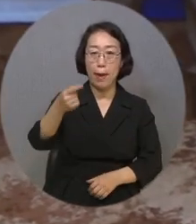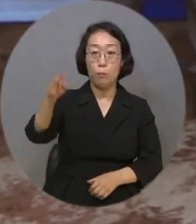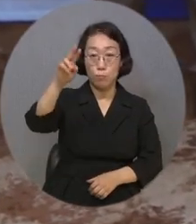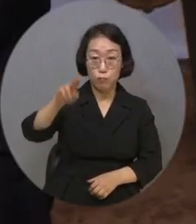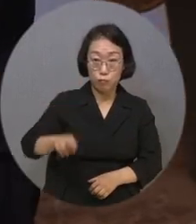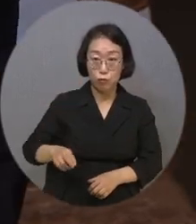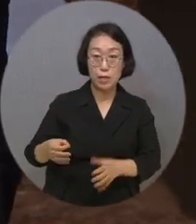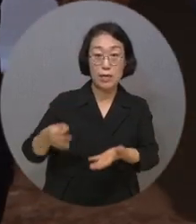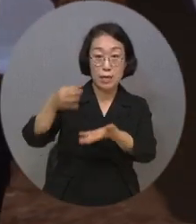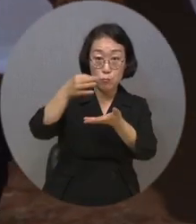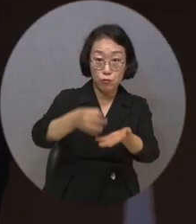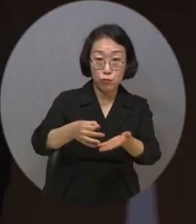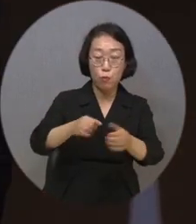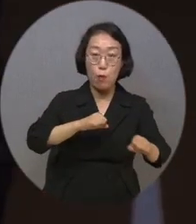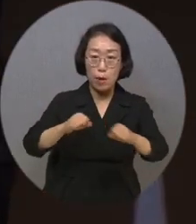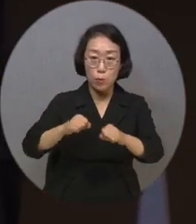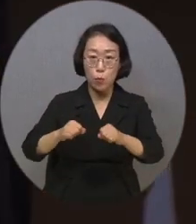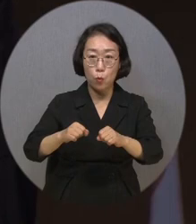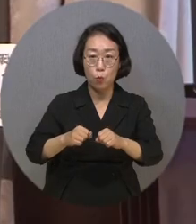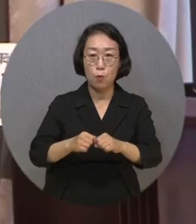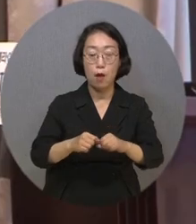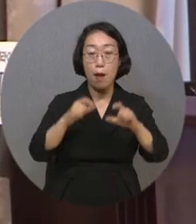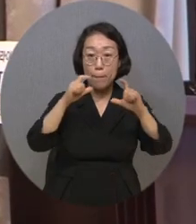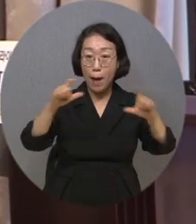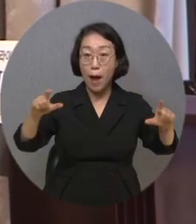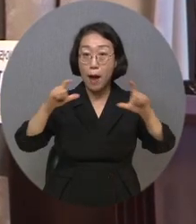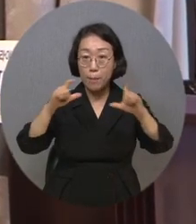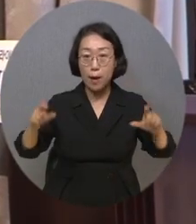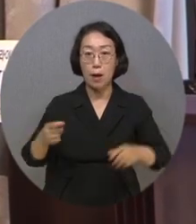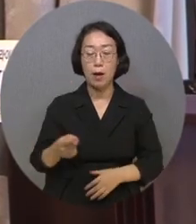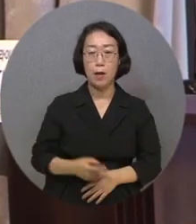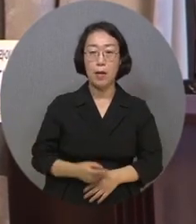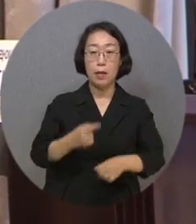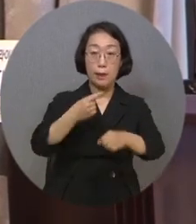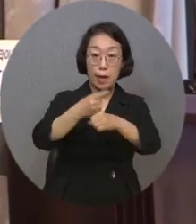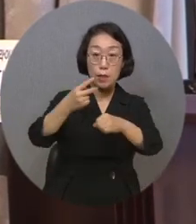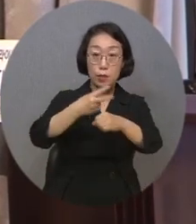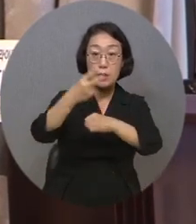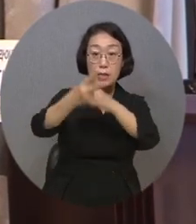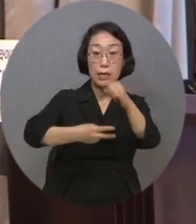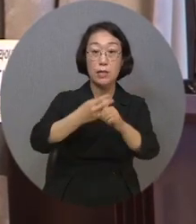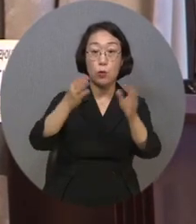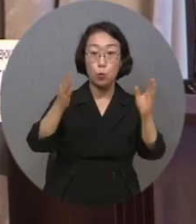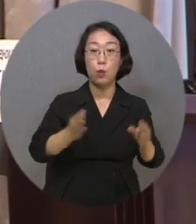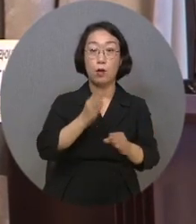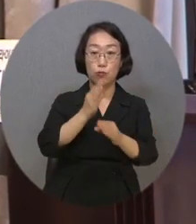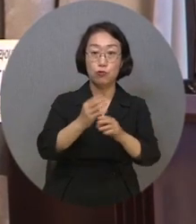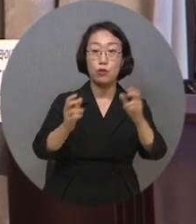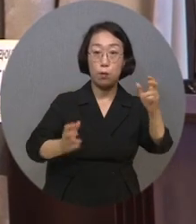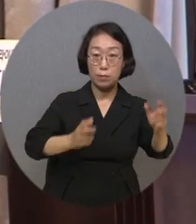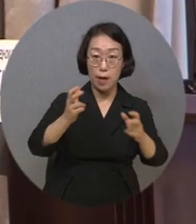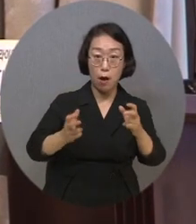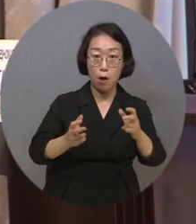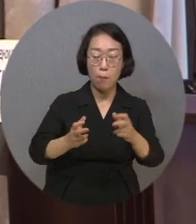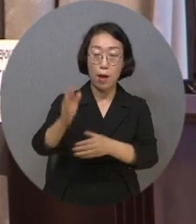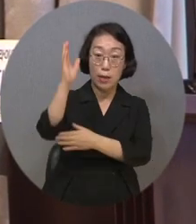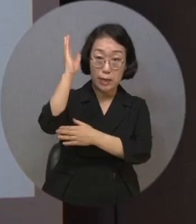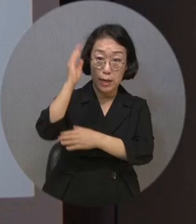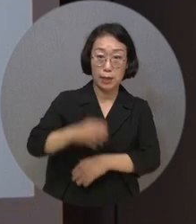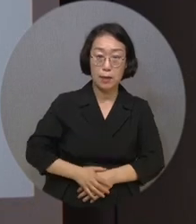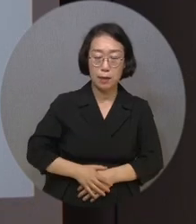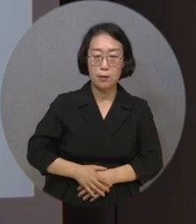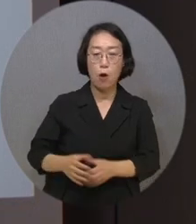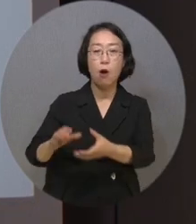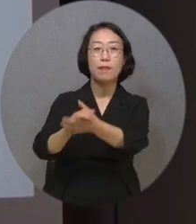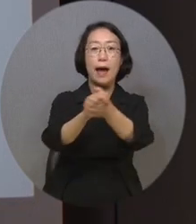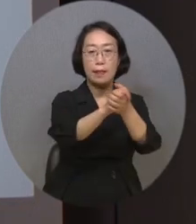역점 사업들을 실천해 나가는 동시에 향후 2023-2024 중점 사업들을 통한 각 클럽들의